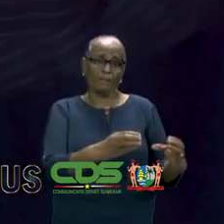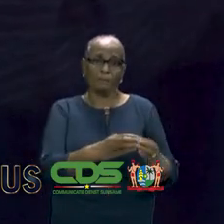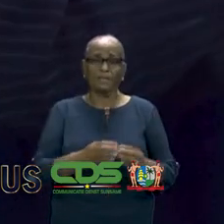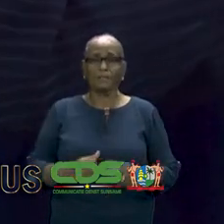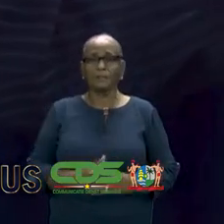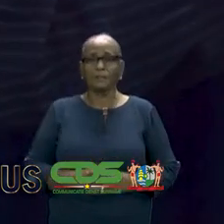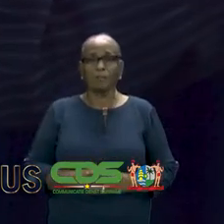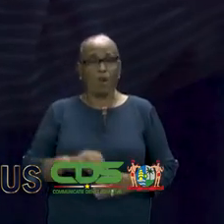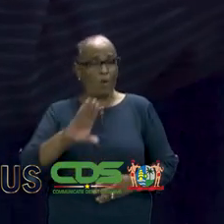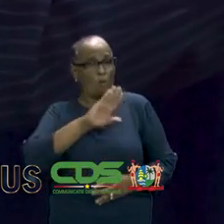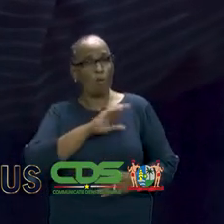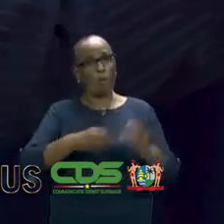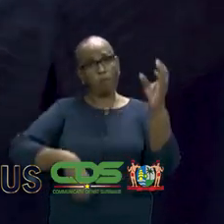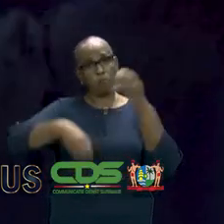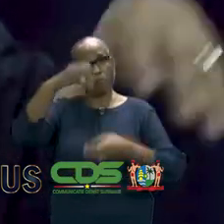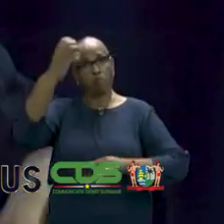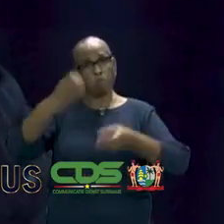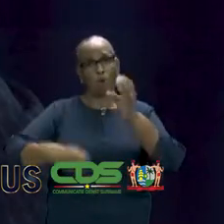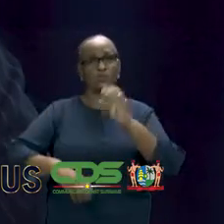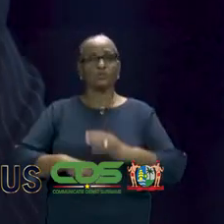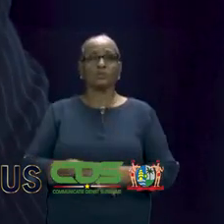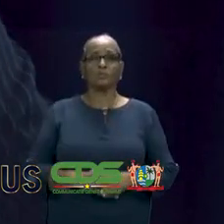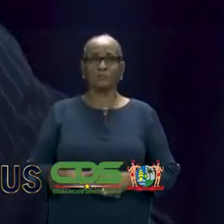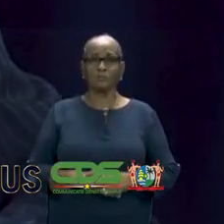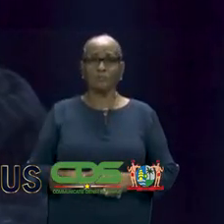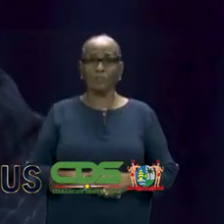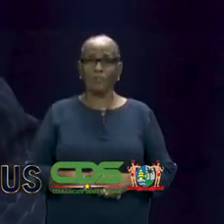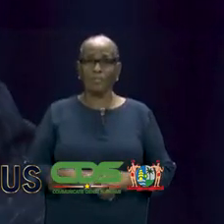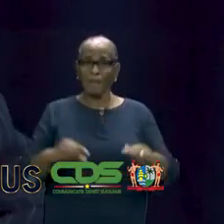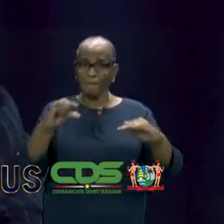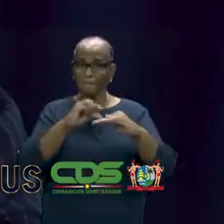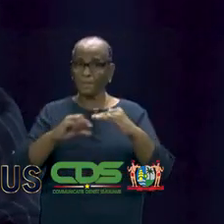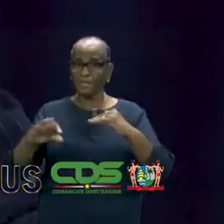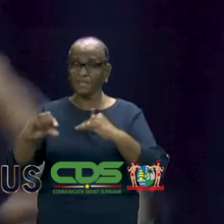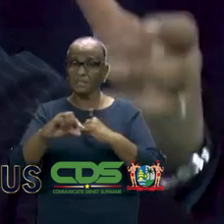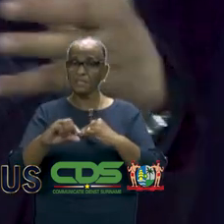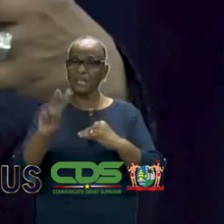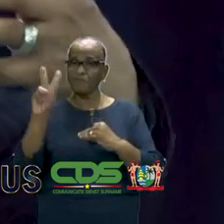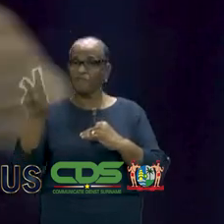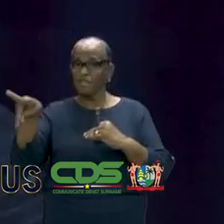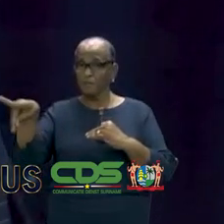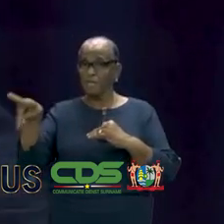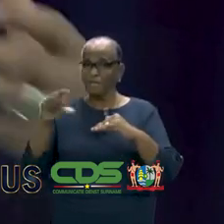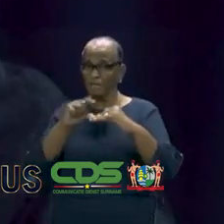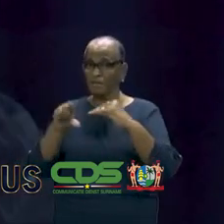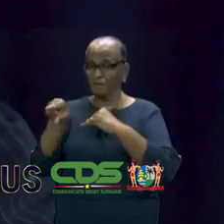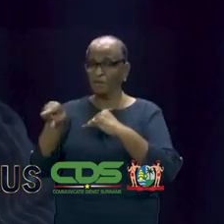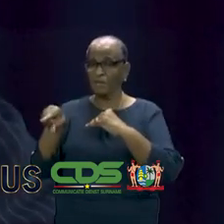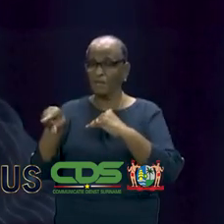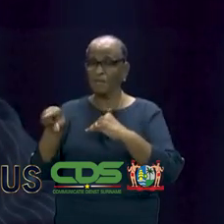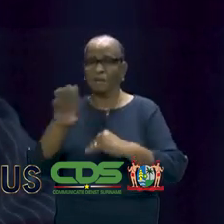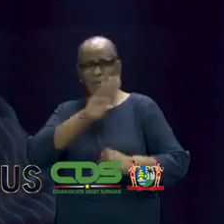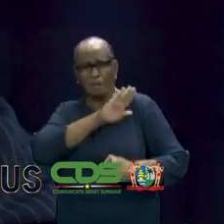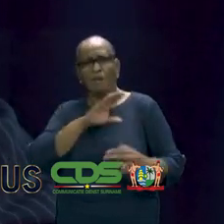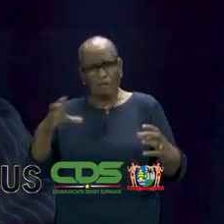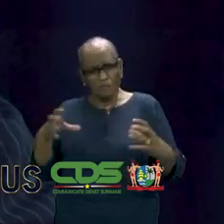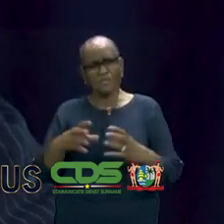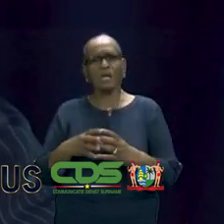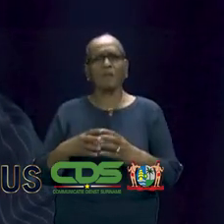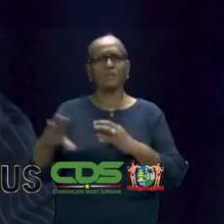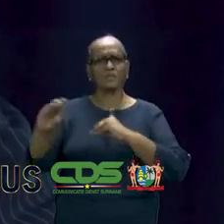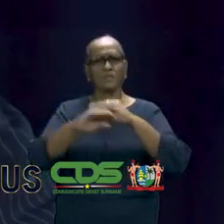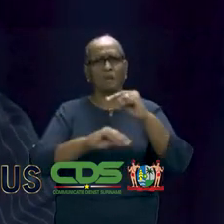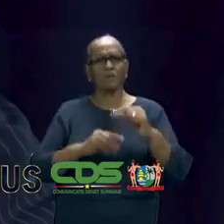ook voor ons bos. Waar de heer Barajak, de vicepresident van Guyana, ook met ons